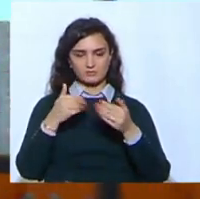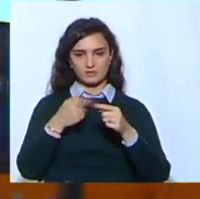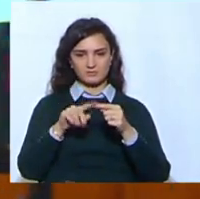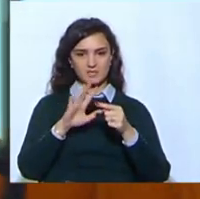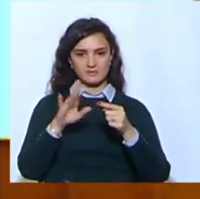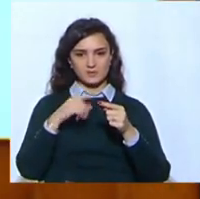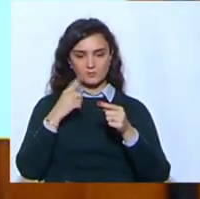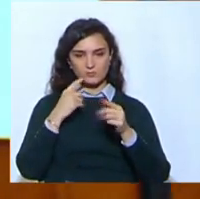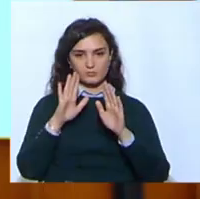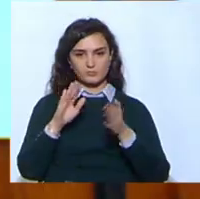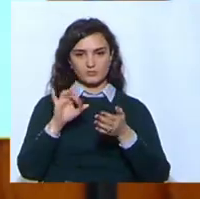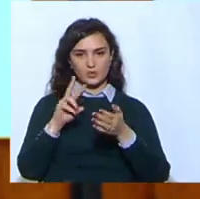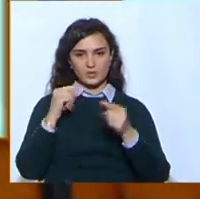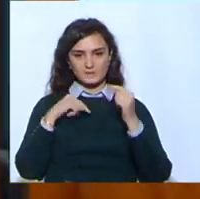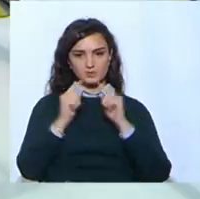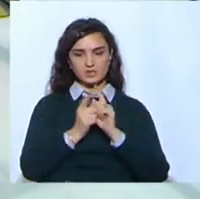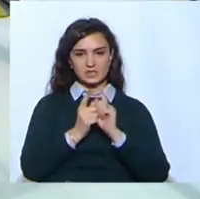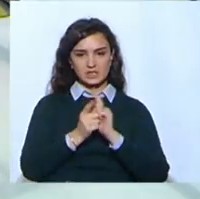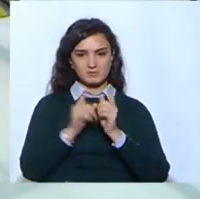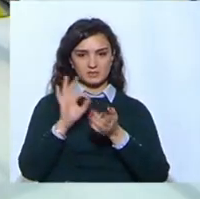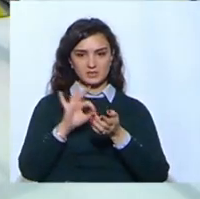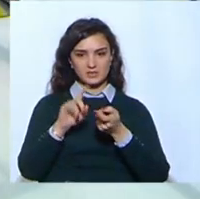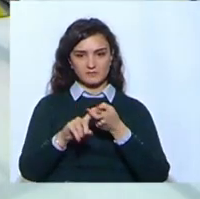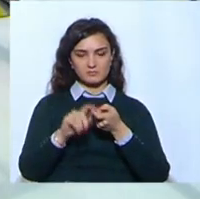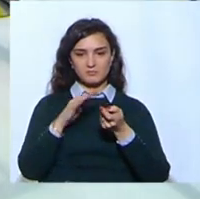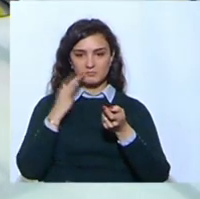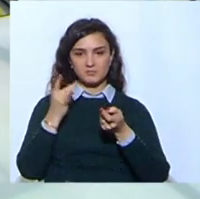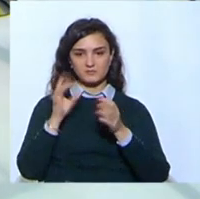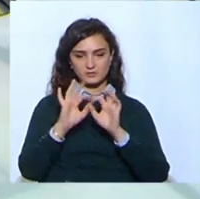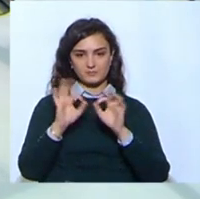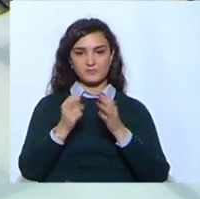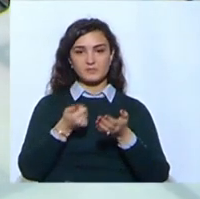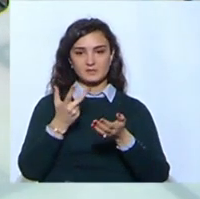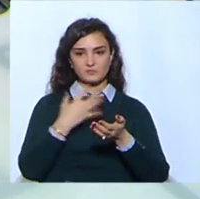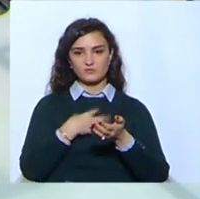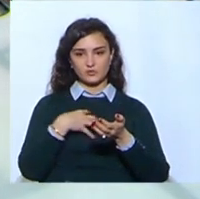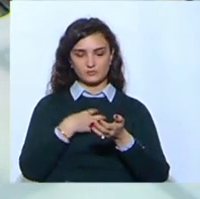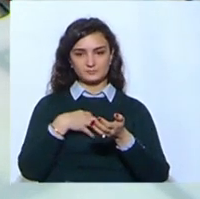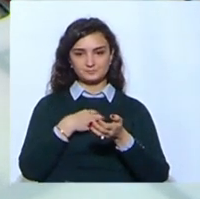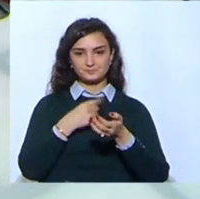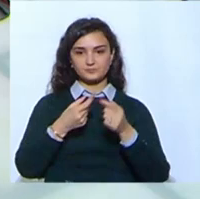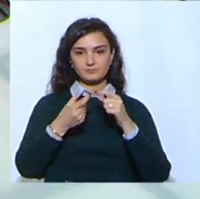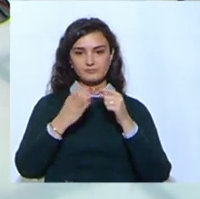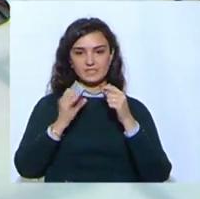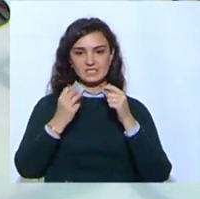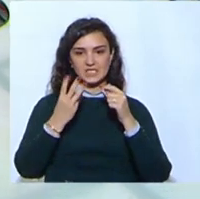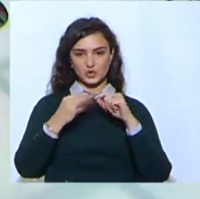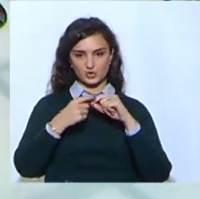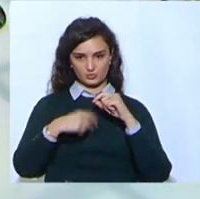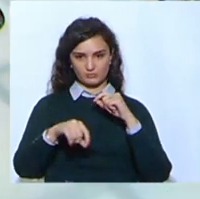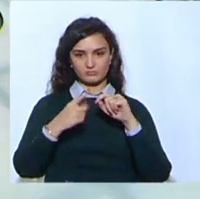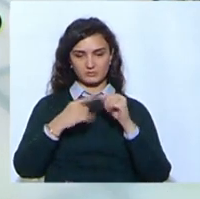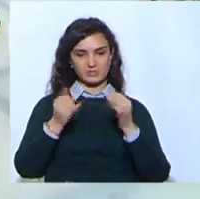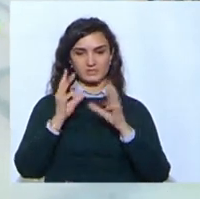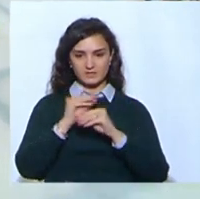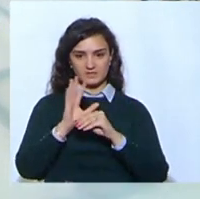აღარაფერს ვლაპარაკობ ფლორის მოწესრიგებასთან დაკავშირებით, მაგრამ რამდენჯერმე ახსენა, რამდენად მნიშვნელოვანია საშოს ფლორა და სხვათაშორის დღეს ვერ